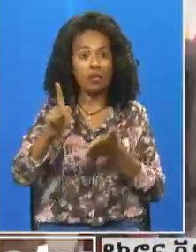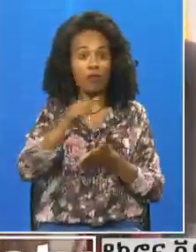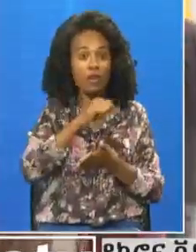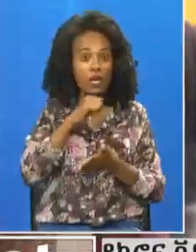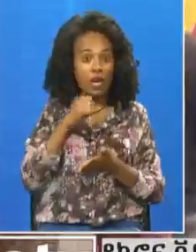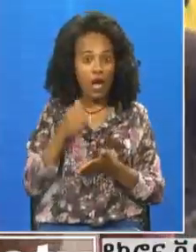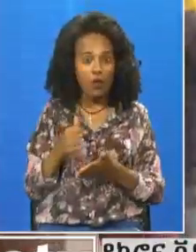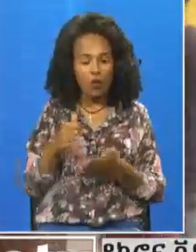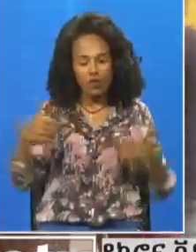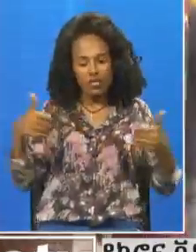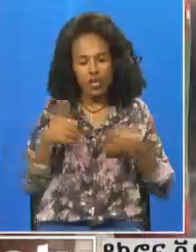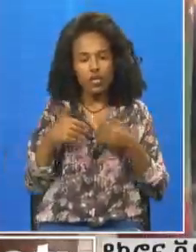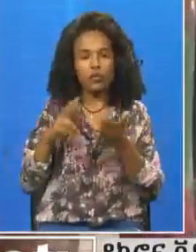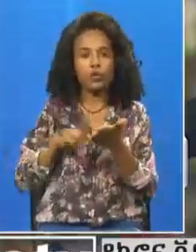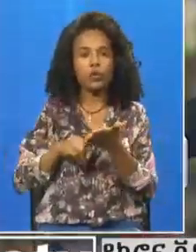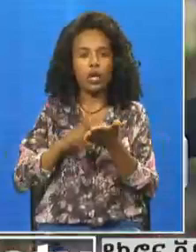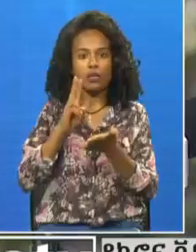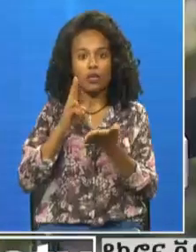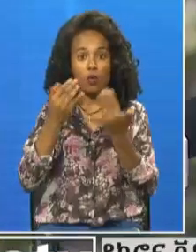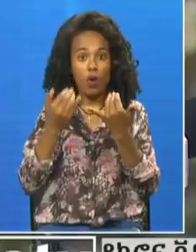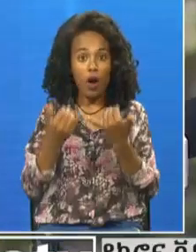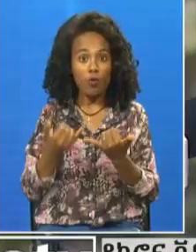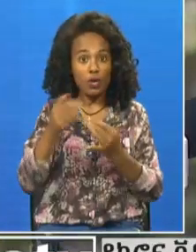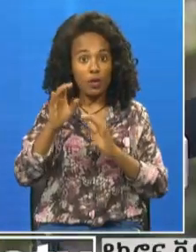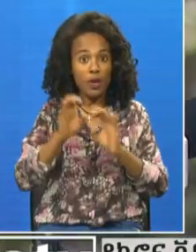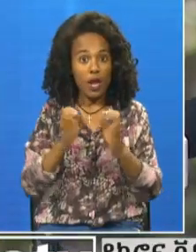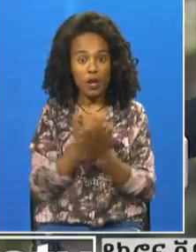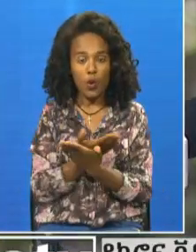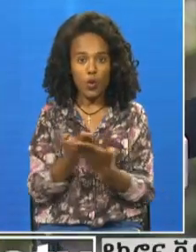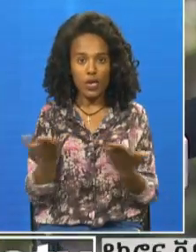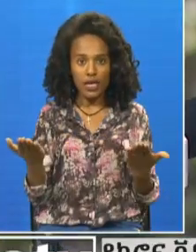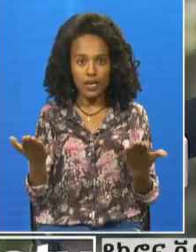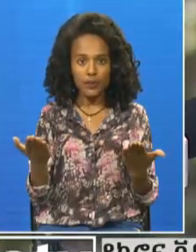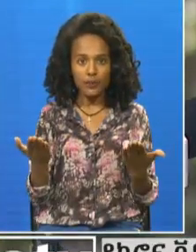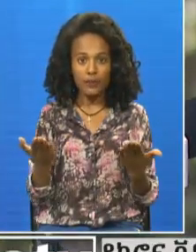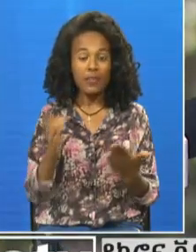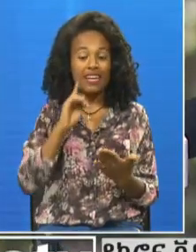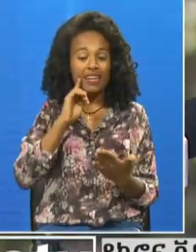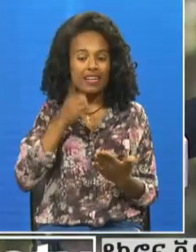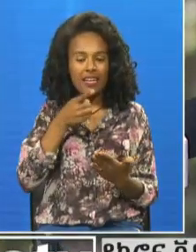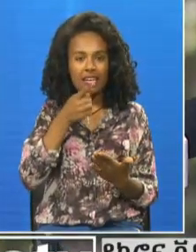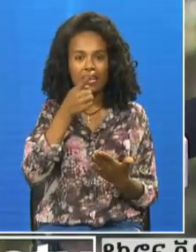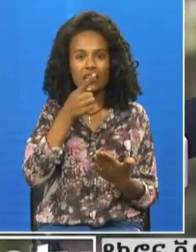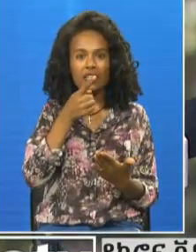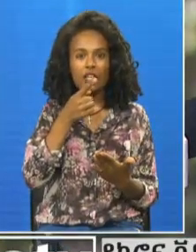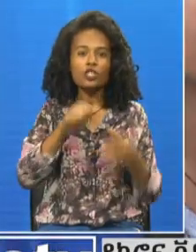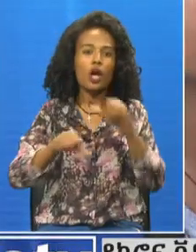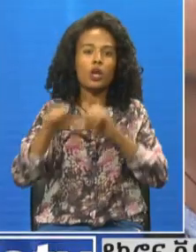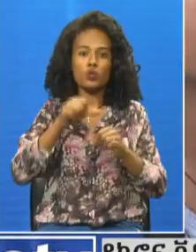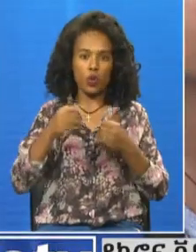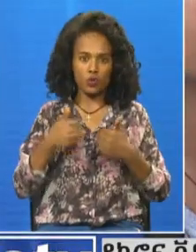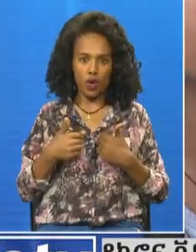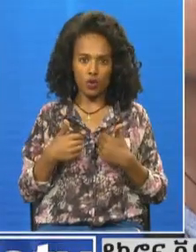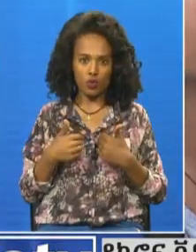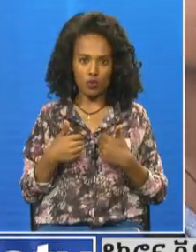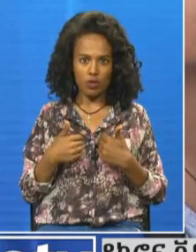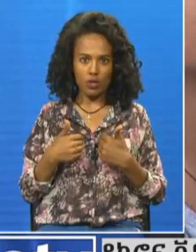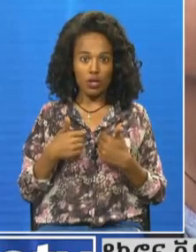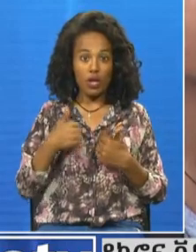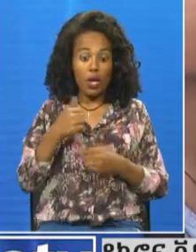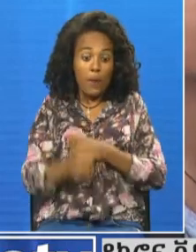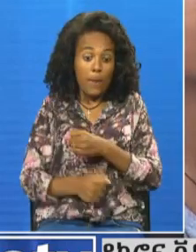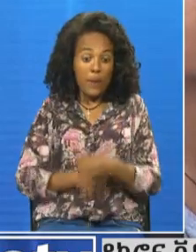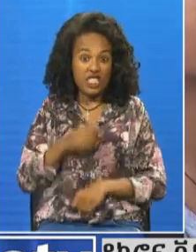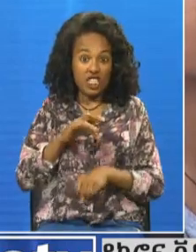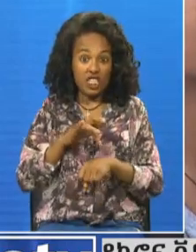አይመስለኝም። አይመስለኝንምን የሚደግፍ ደግሞ ለጊዜው በጣም ቁጥሩ አልጨመረብንም፣ ግን የሚደረገውን ዝግጅት ሳይም